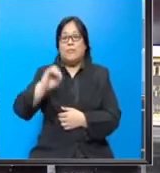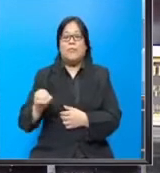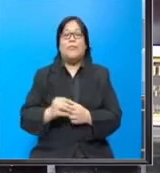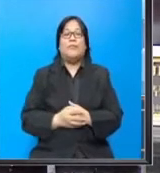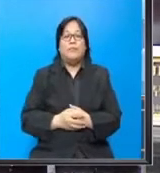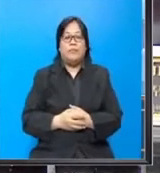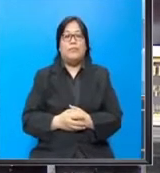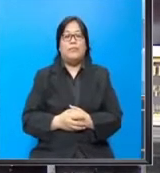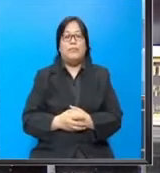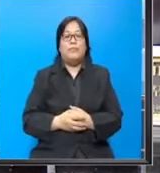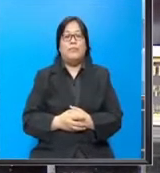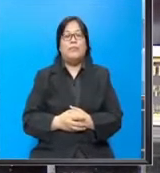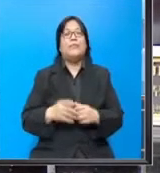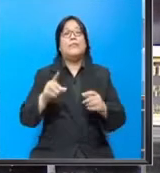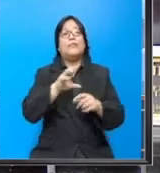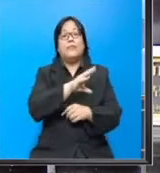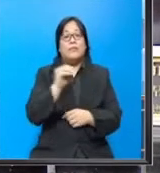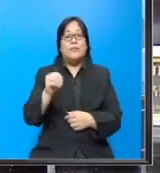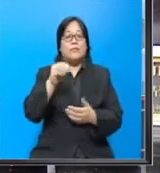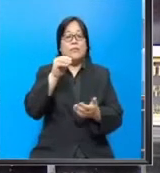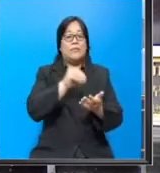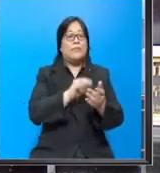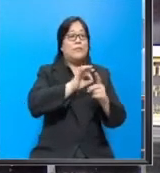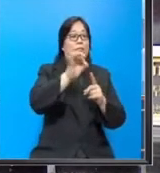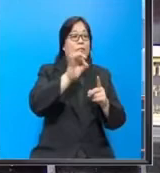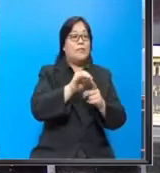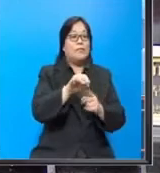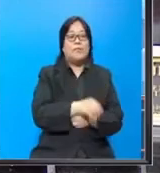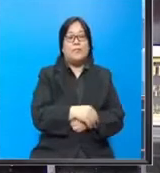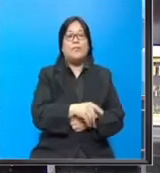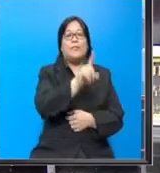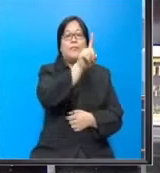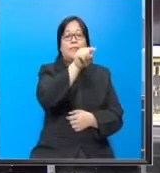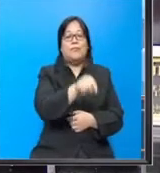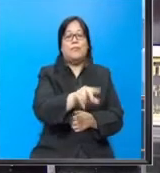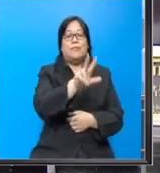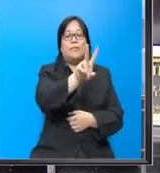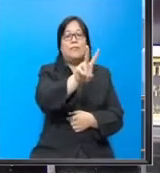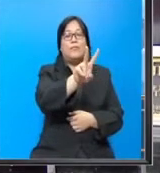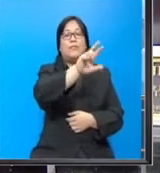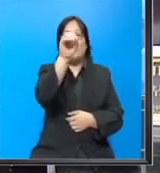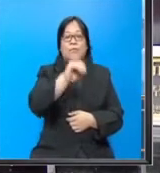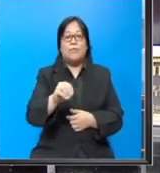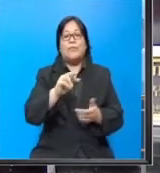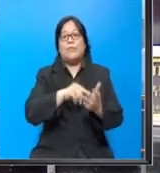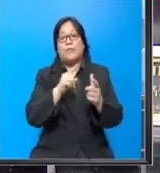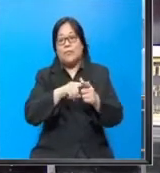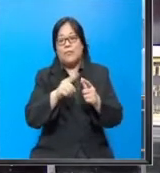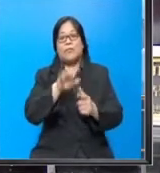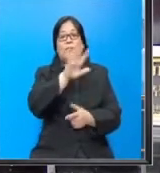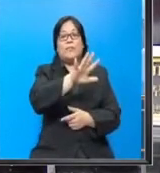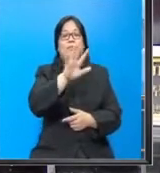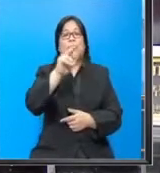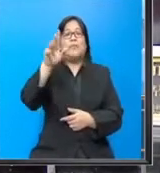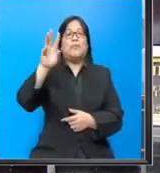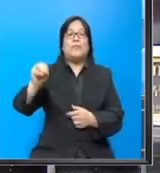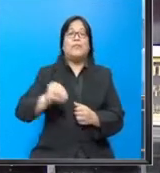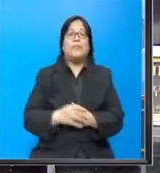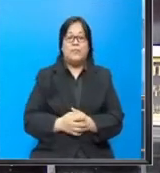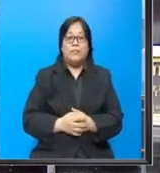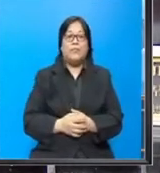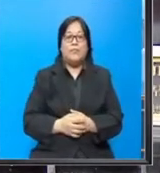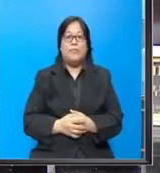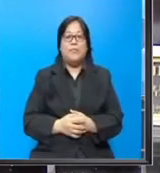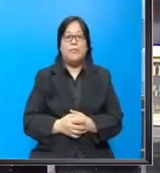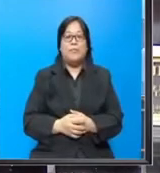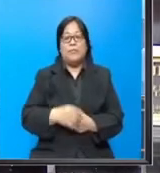4096 KM mereka lele di kawasan Pulau Pinang ilah sebanyak satu poin tiga 200 yang didemo flori mortir M2